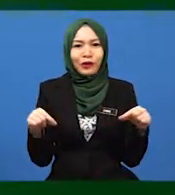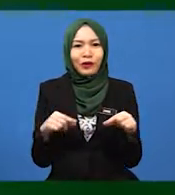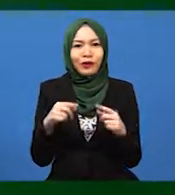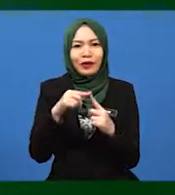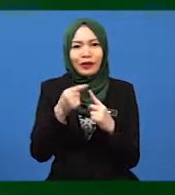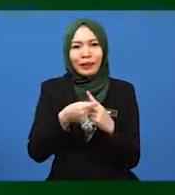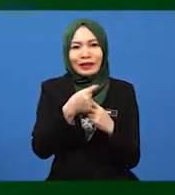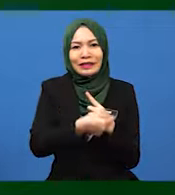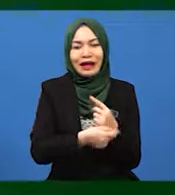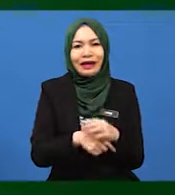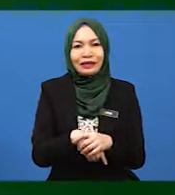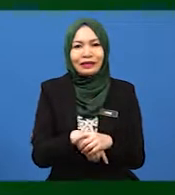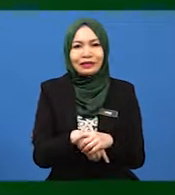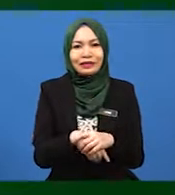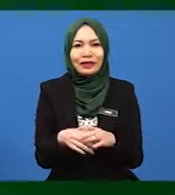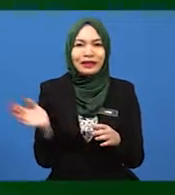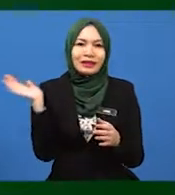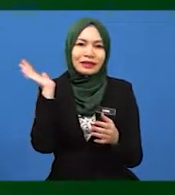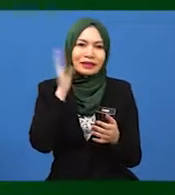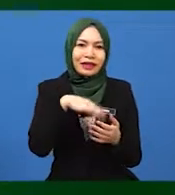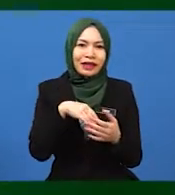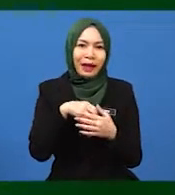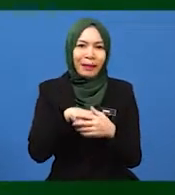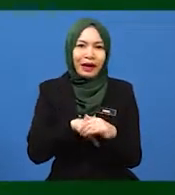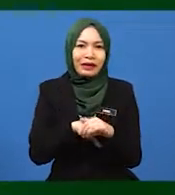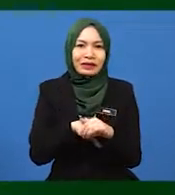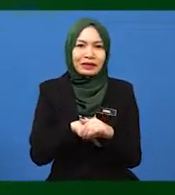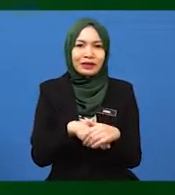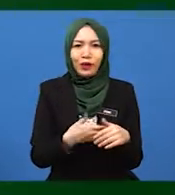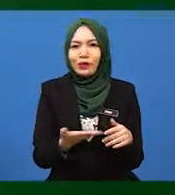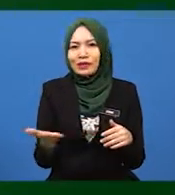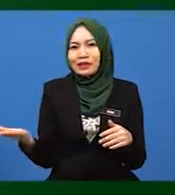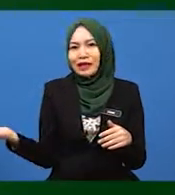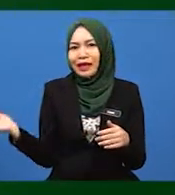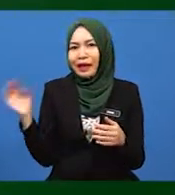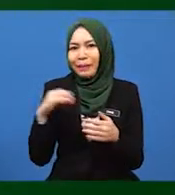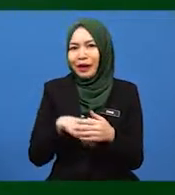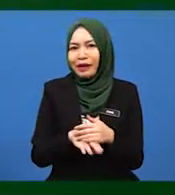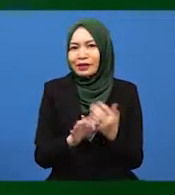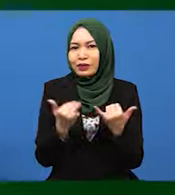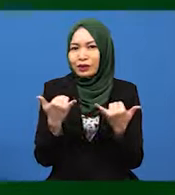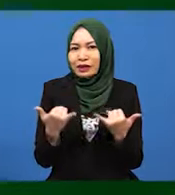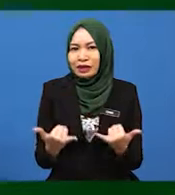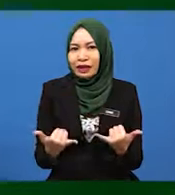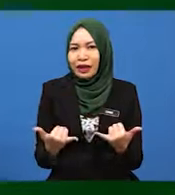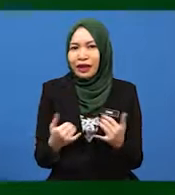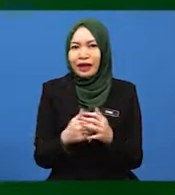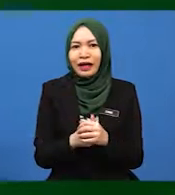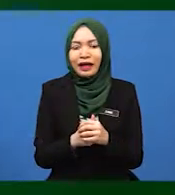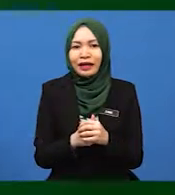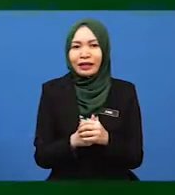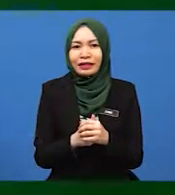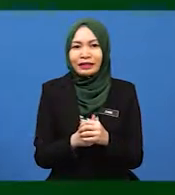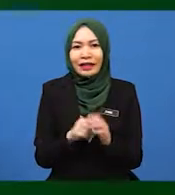Sila masuk, sila masuk, sila masuk sekarang.